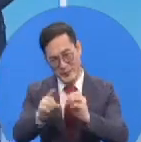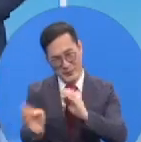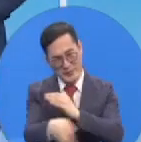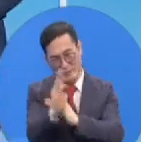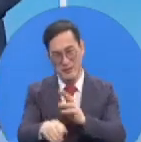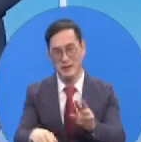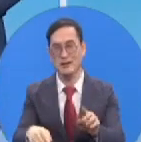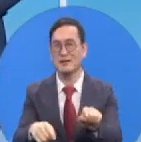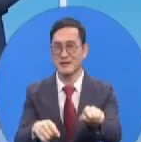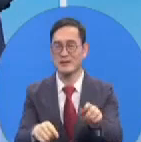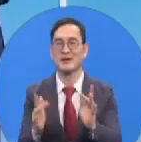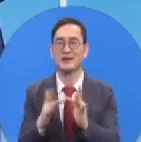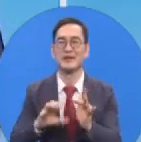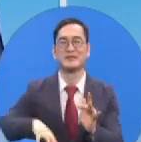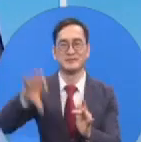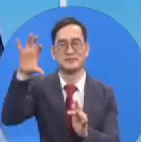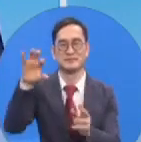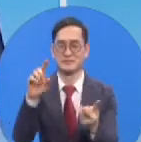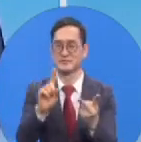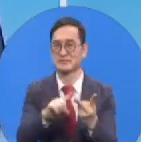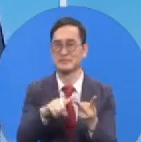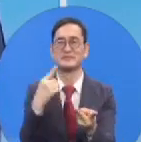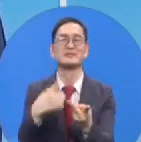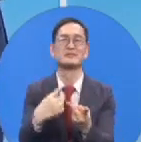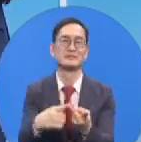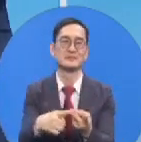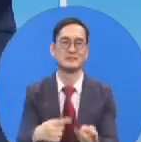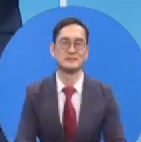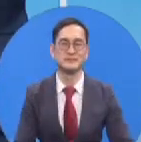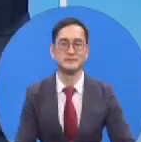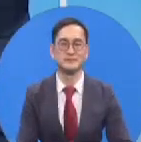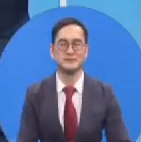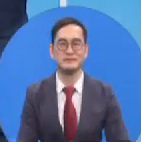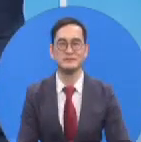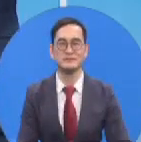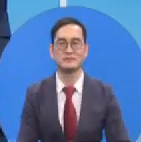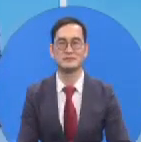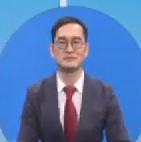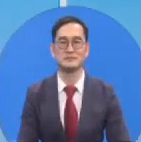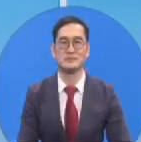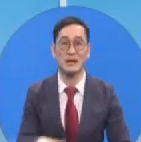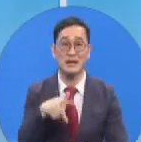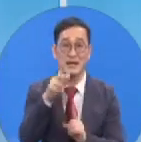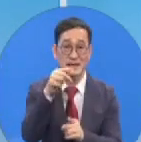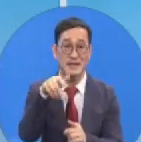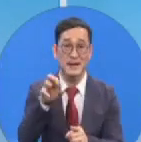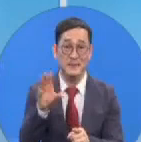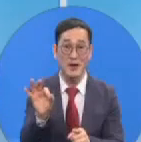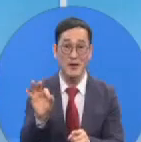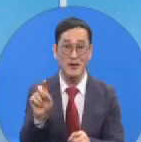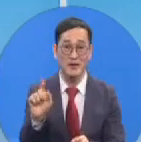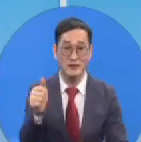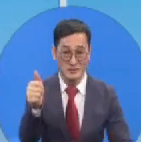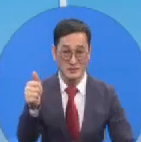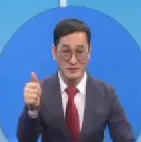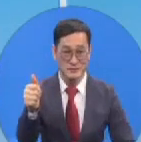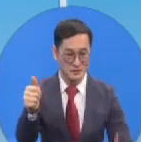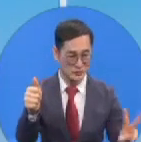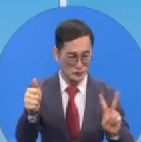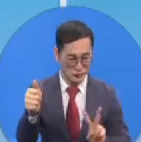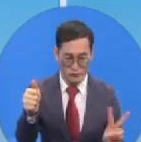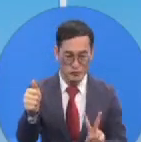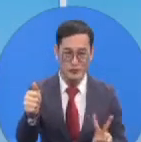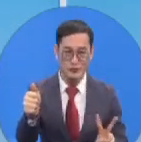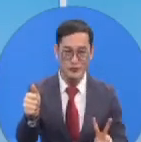글을 SNS를 통해서 올렸습니다. 자, 선두인 이재명 지사 입장에서 보면은 정 전 총리